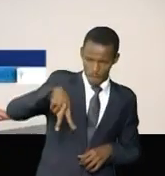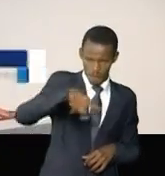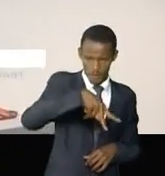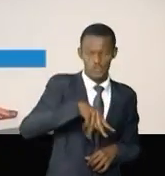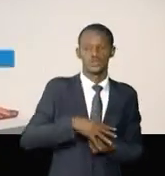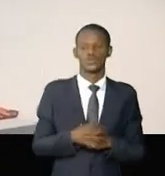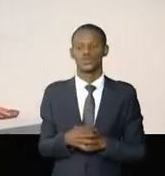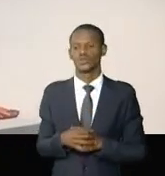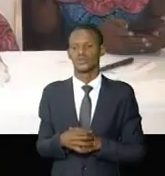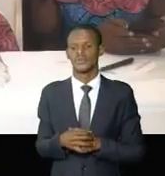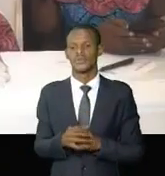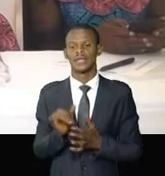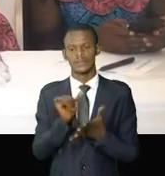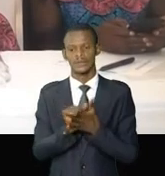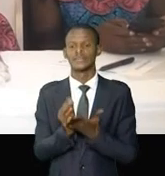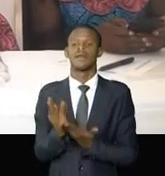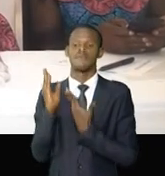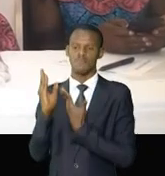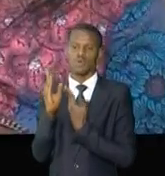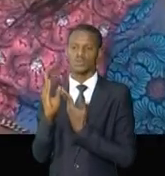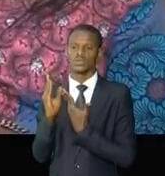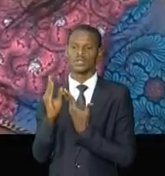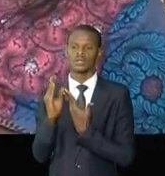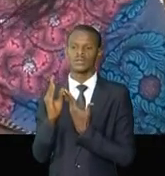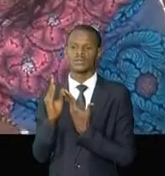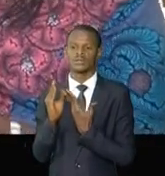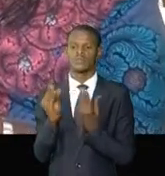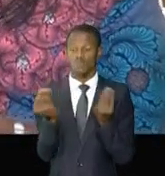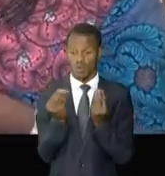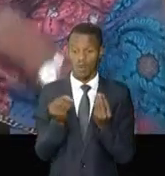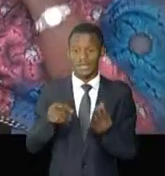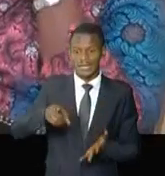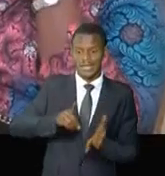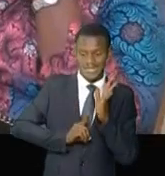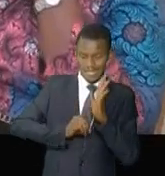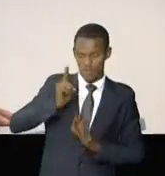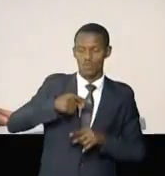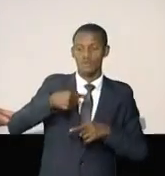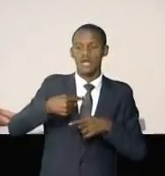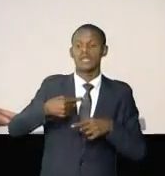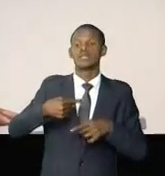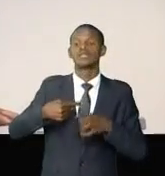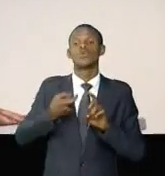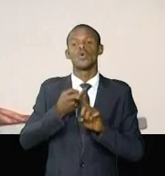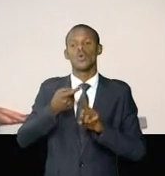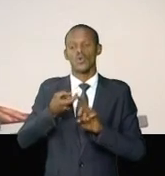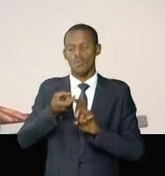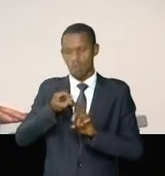niveau des provinces, puisque le développement devrait partir de la base. Et comme nous avons dit, cette partie importante de la population doit